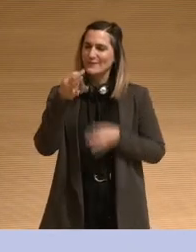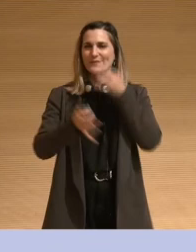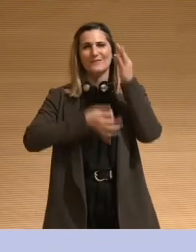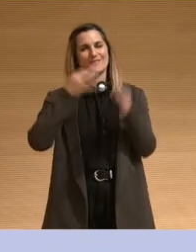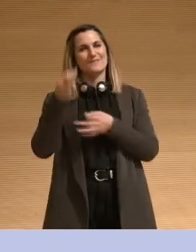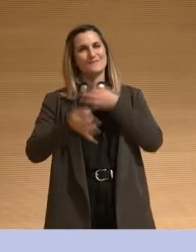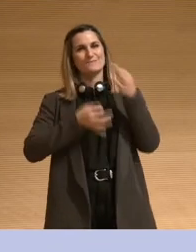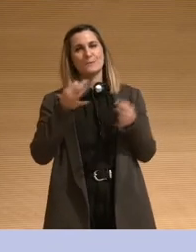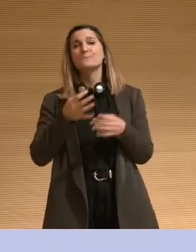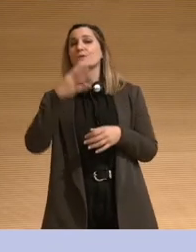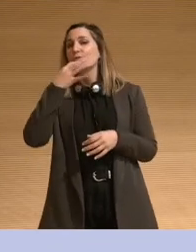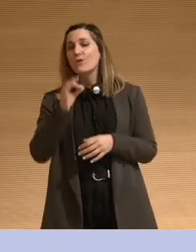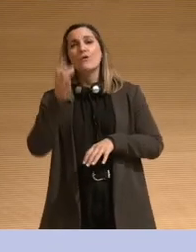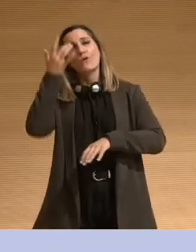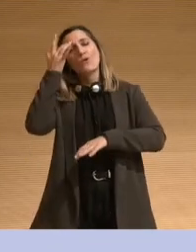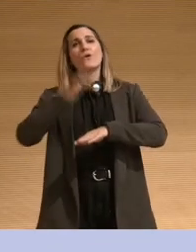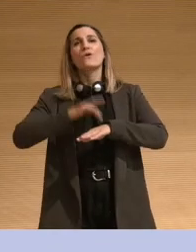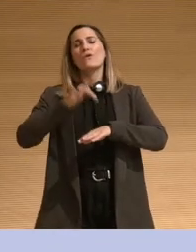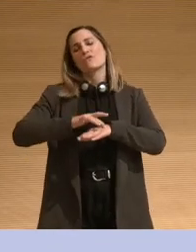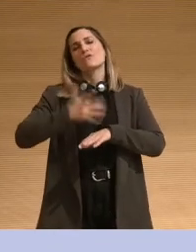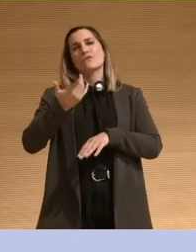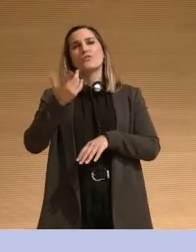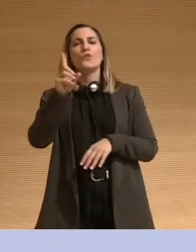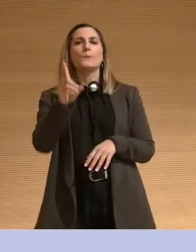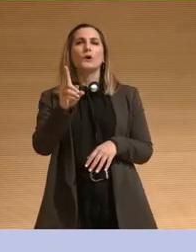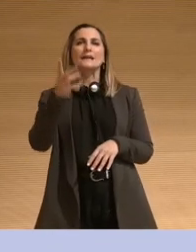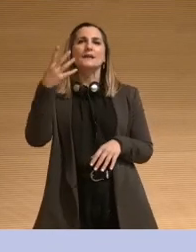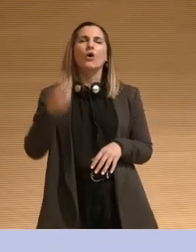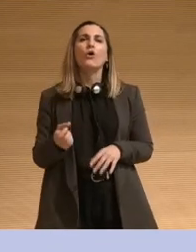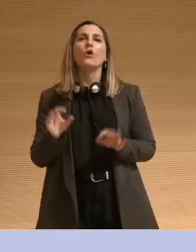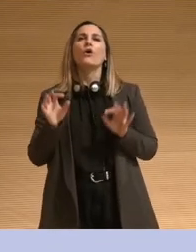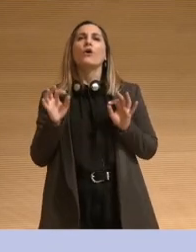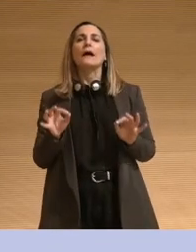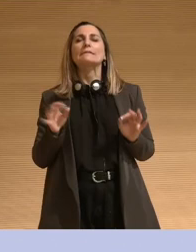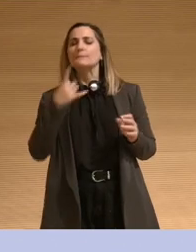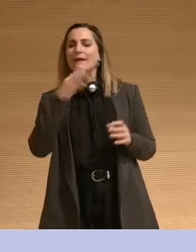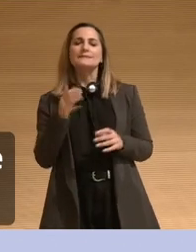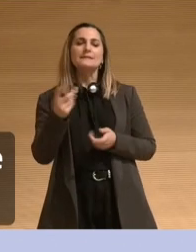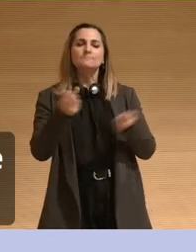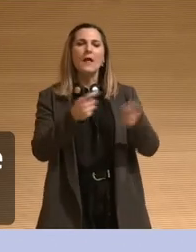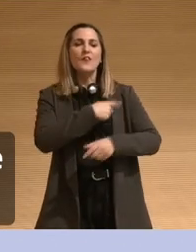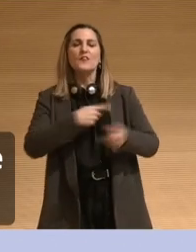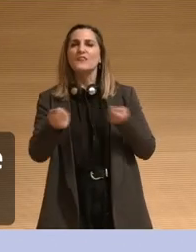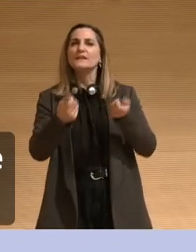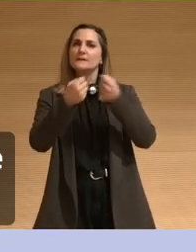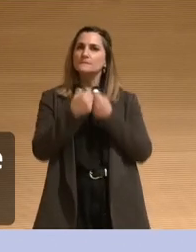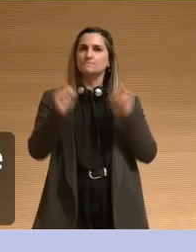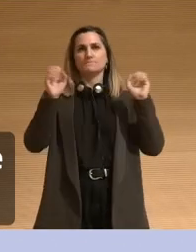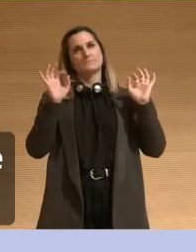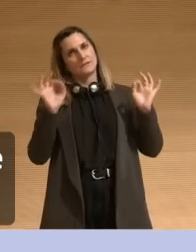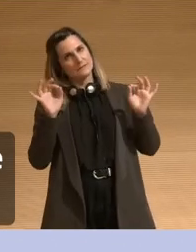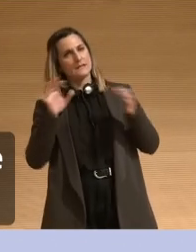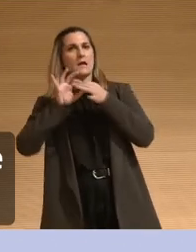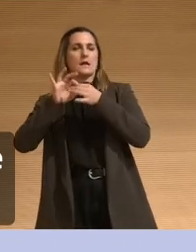το Δρομοκαΐτιο είναι ιδρυματικό νοσοκομείο και διατηρεί μια διοικητική αυτοτέλεια. Είναι ενταγμένο στο ΕΣΥ από